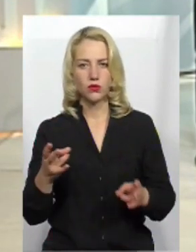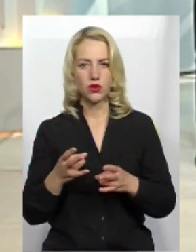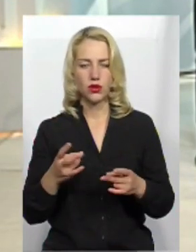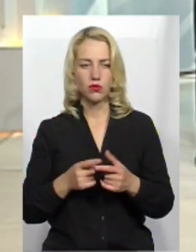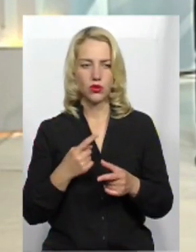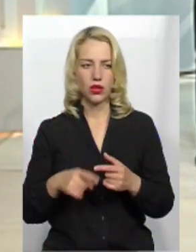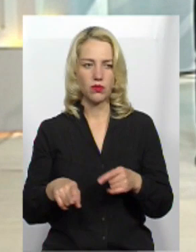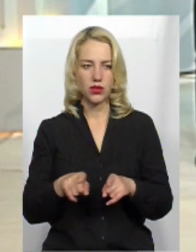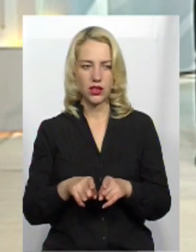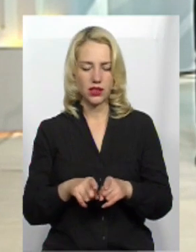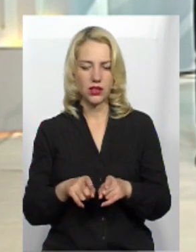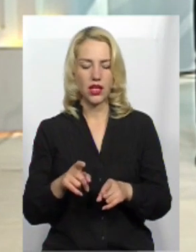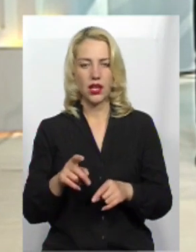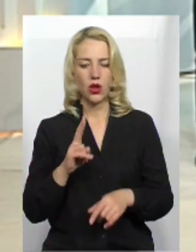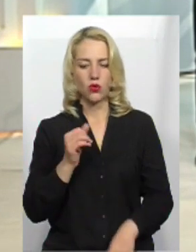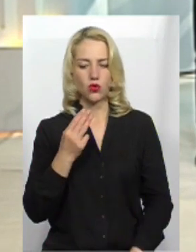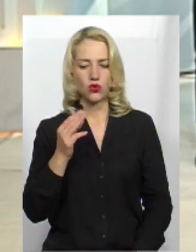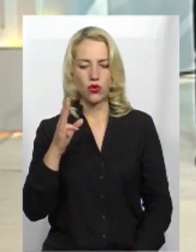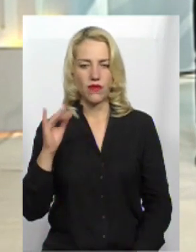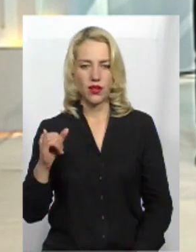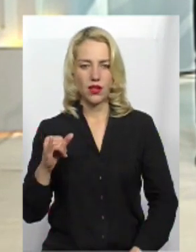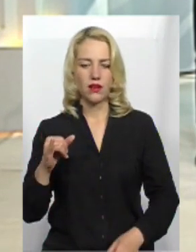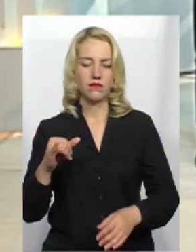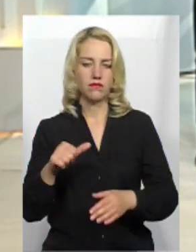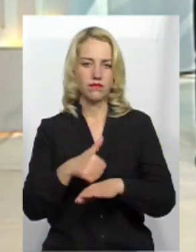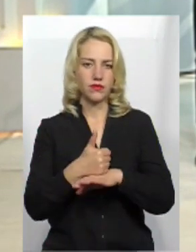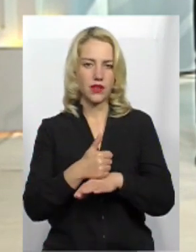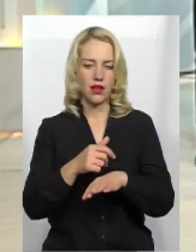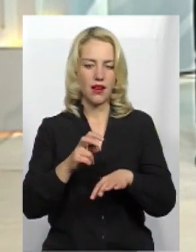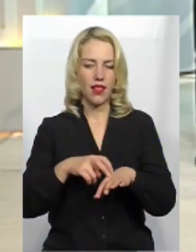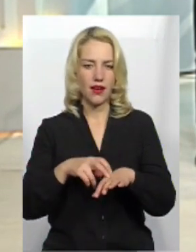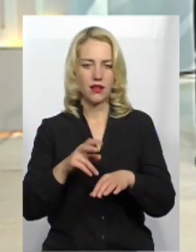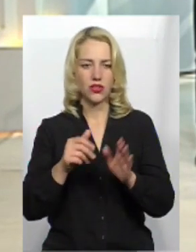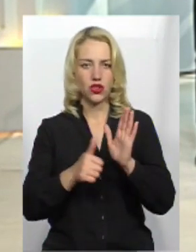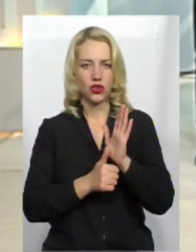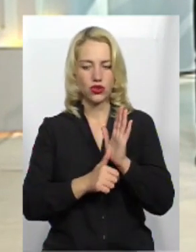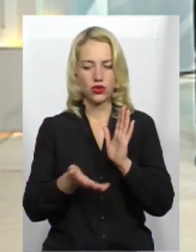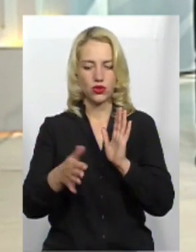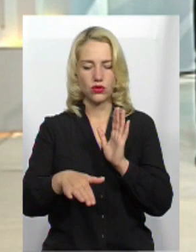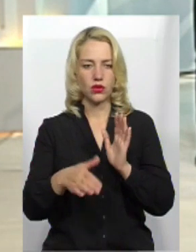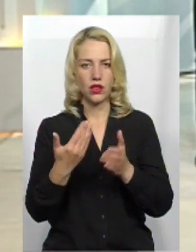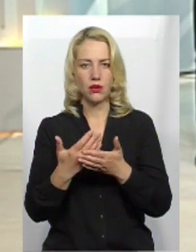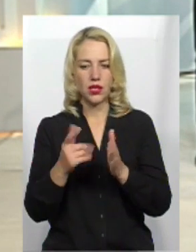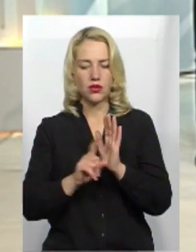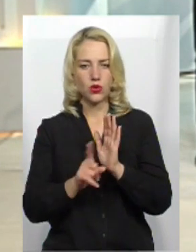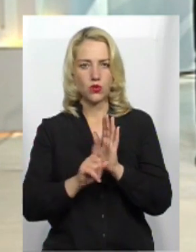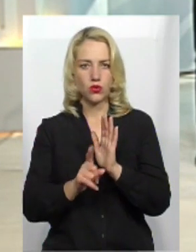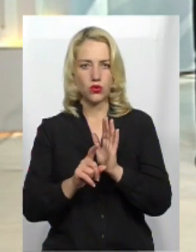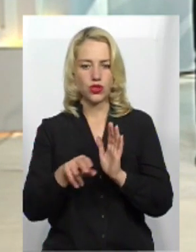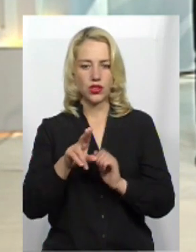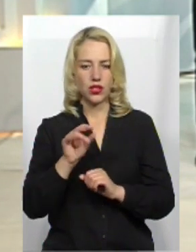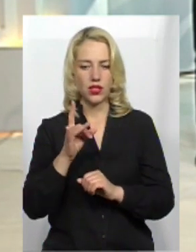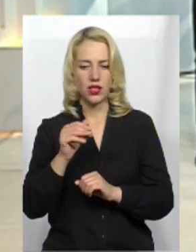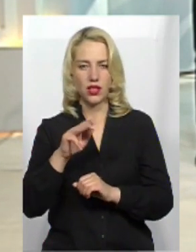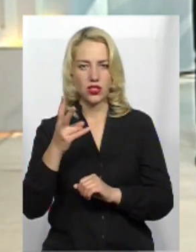або таких кущових лікарень, як мінімум, 6. І, ну, якщо сполучення з Дражнею є